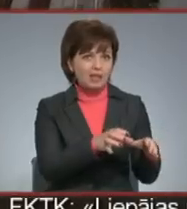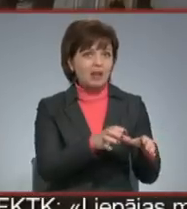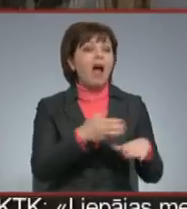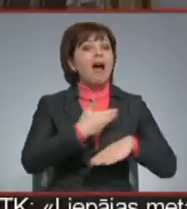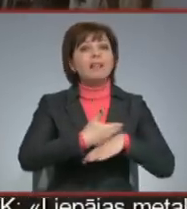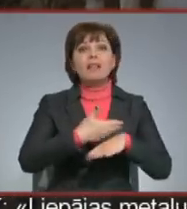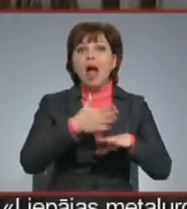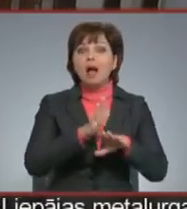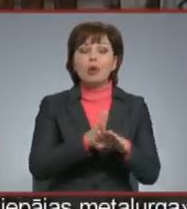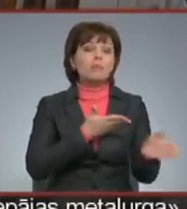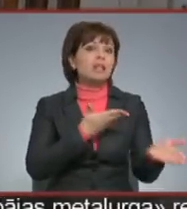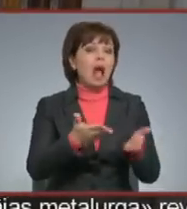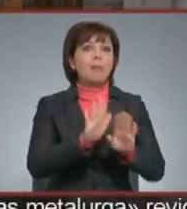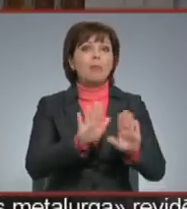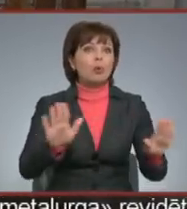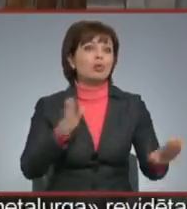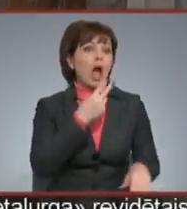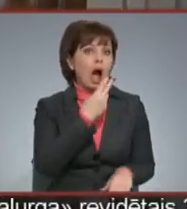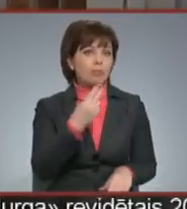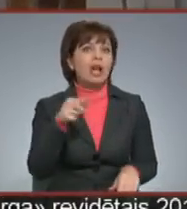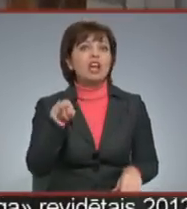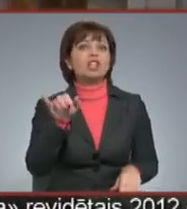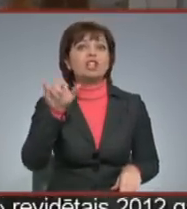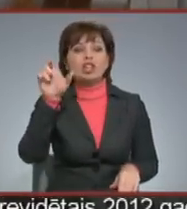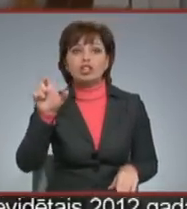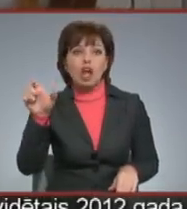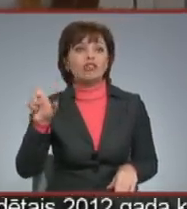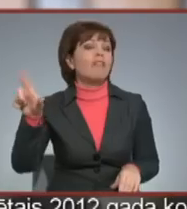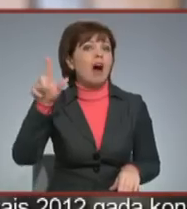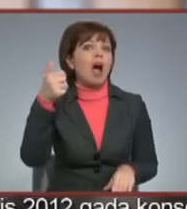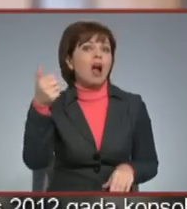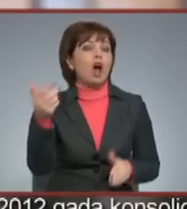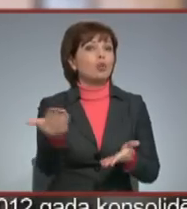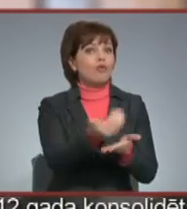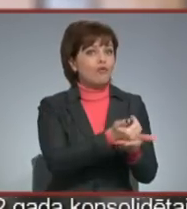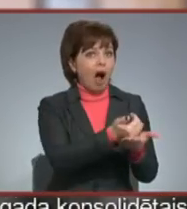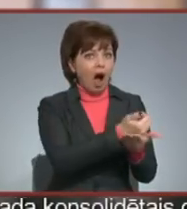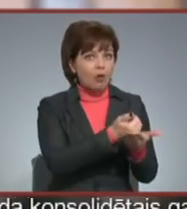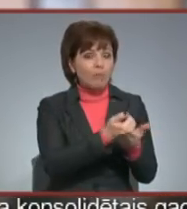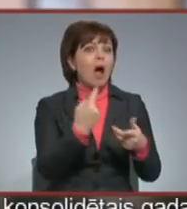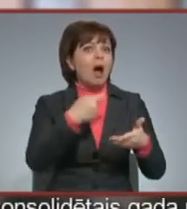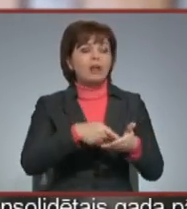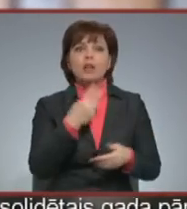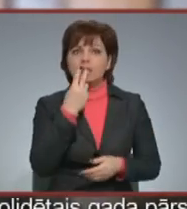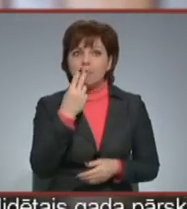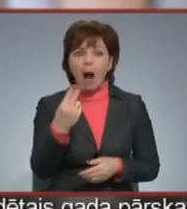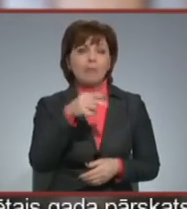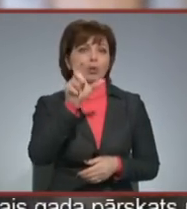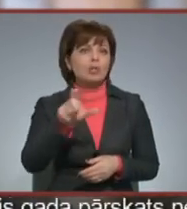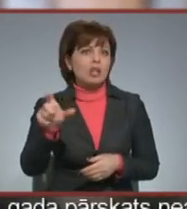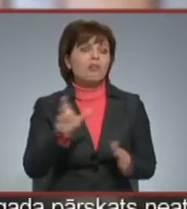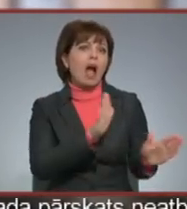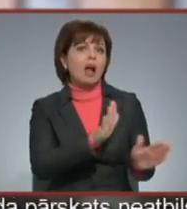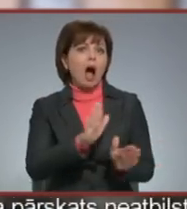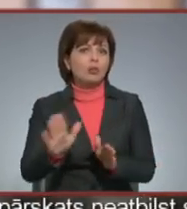Lielākā daļa no slēpju muzejā apskatāmā ir tirdzēnieša Nila Trēja vairāku gadu vākums. Viņš stāsta, ka reiz pamanījis cilvēki gatavojas izmest